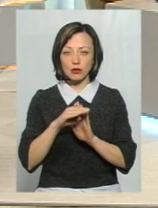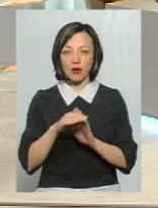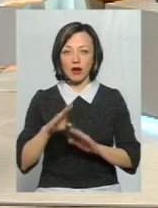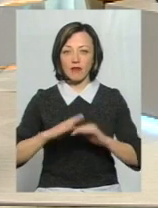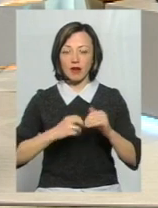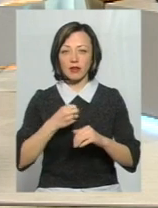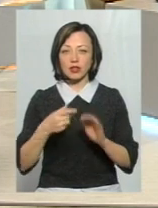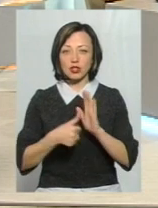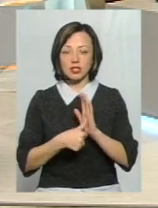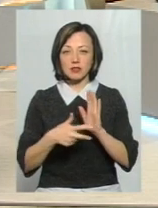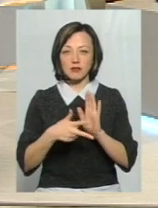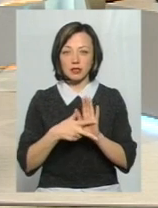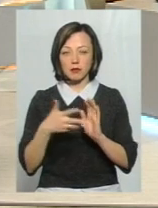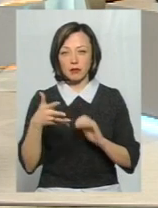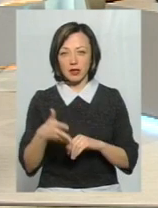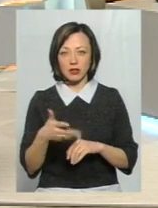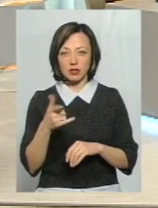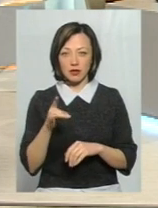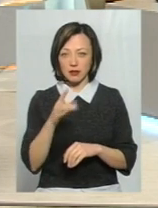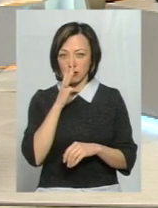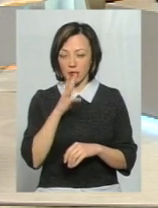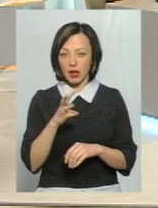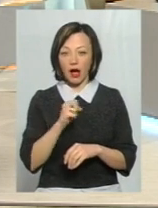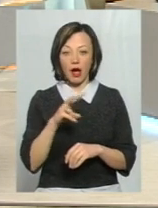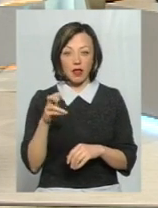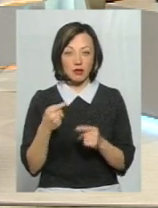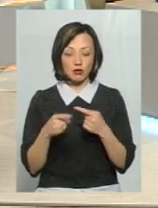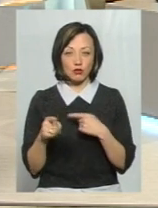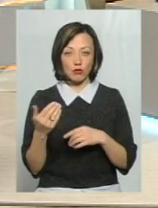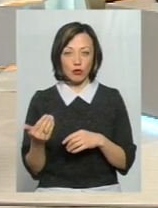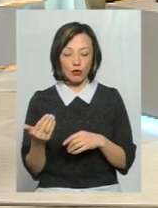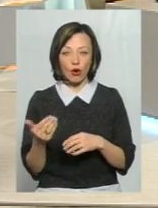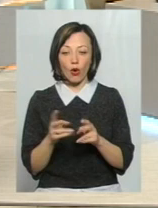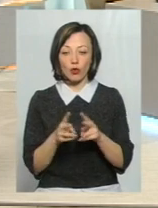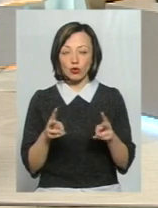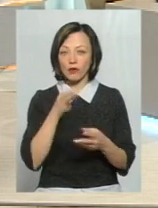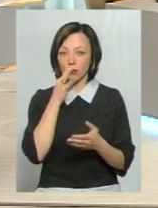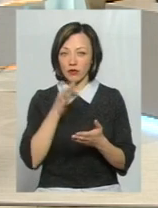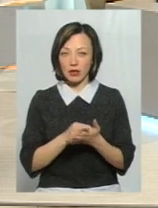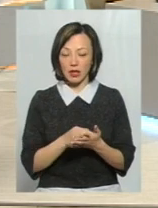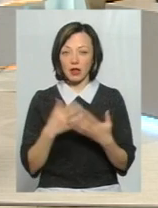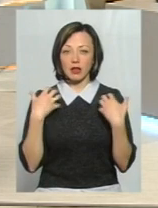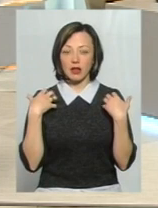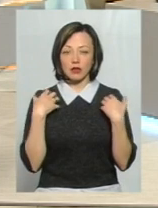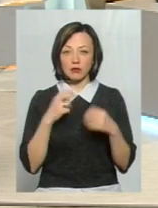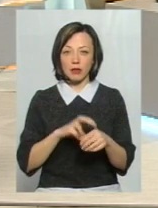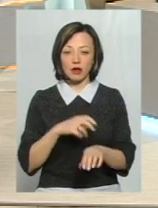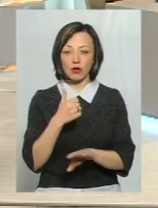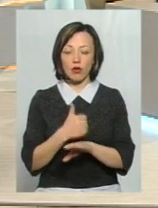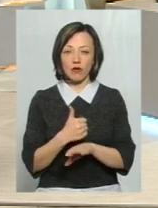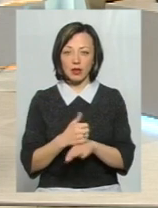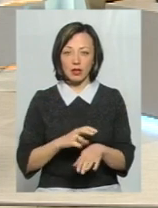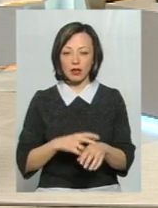кваліфікації, там 6, 8 або 5 тисяч гривень зарплати. Але з другої сторони, ті, хто відповідає, там, начмєт, головний